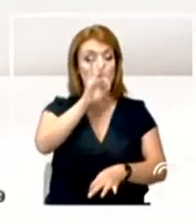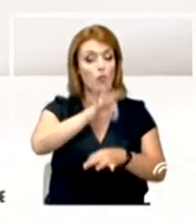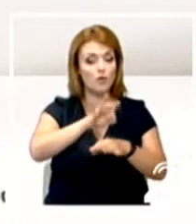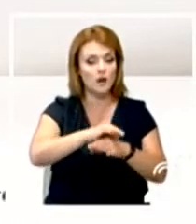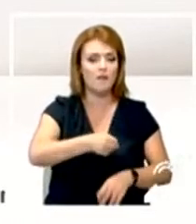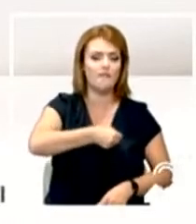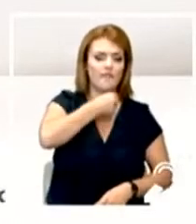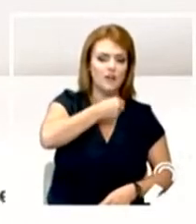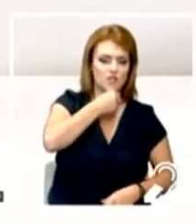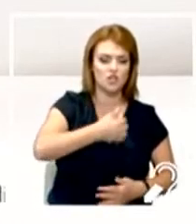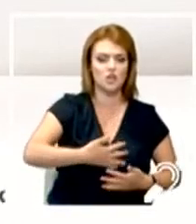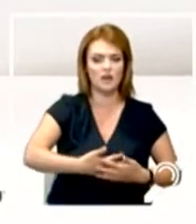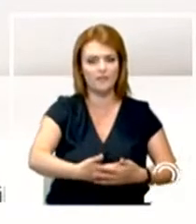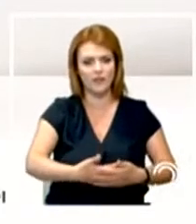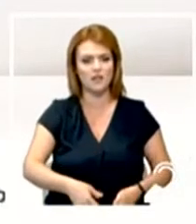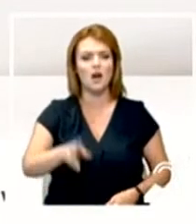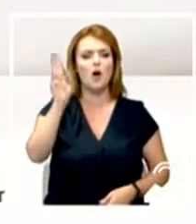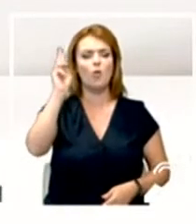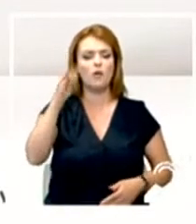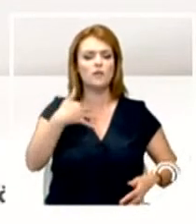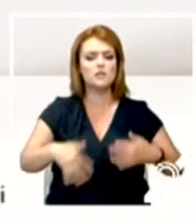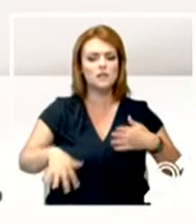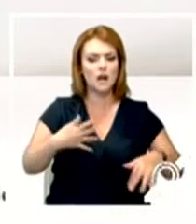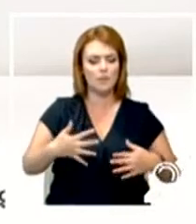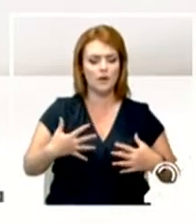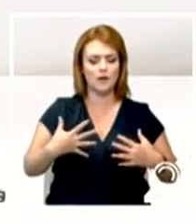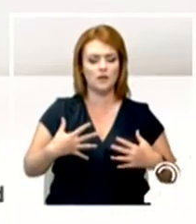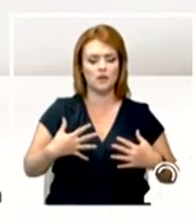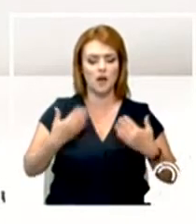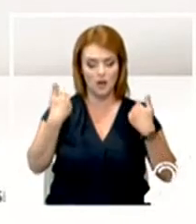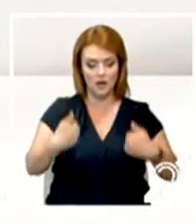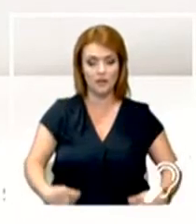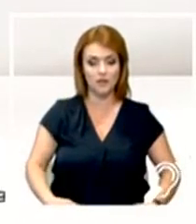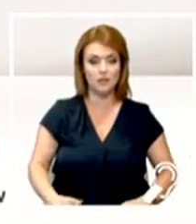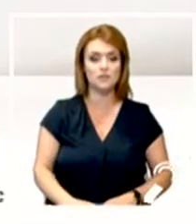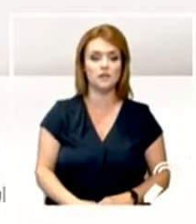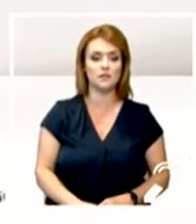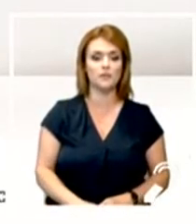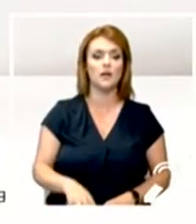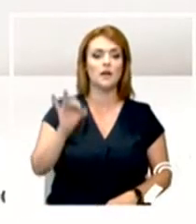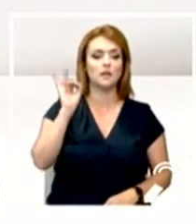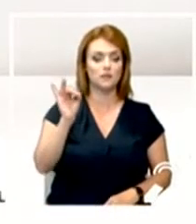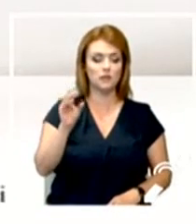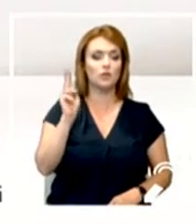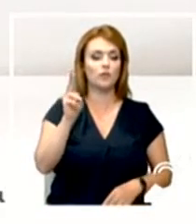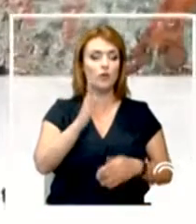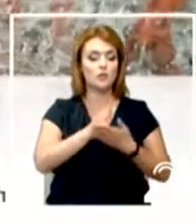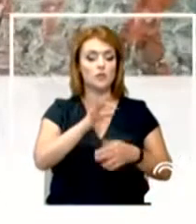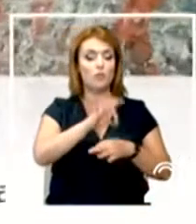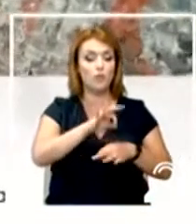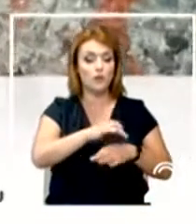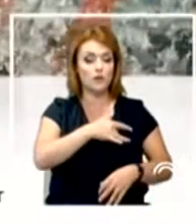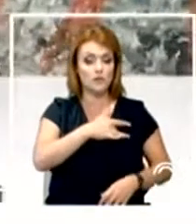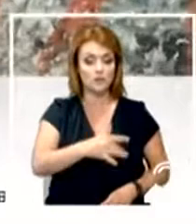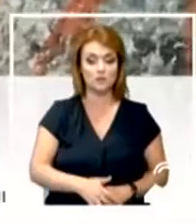vârstnici, gravide și persoane cu imunitatea foarte slăbită sau cu afecțiuni precum diabet, hipertensiune, boli cardiace, pulmonare și renale. Sunt